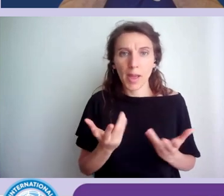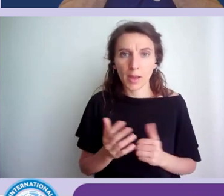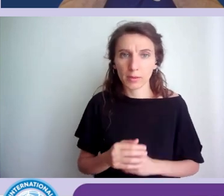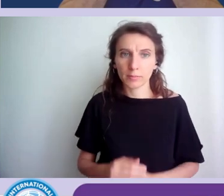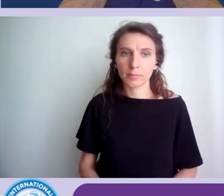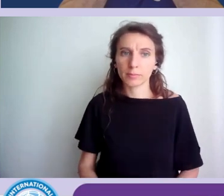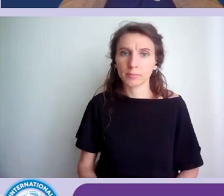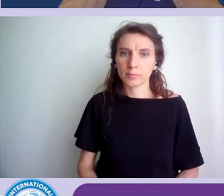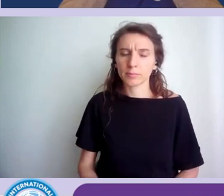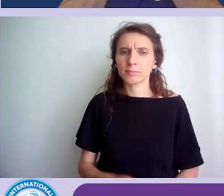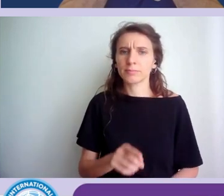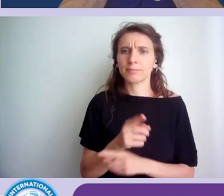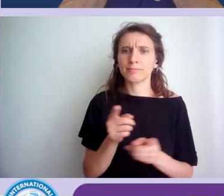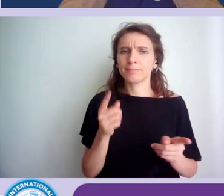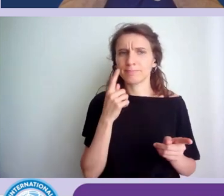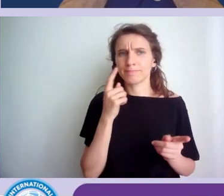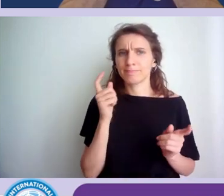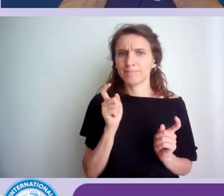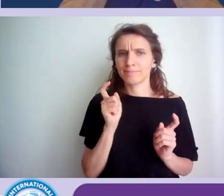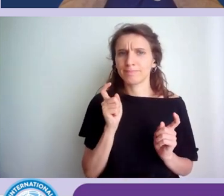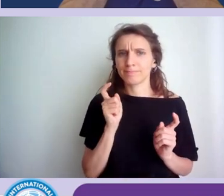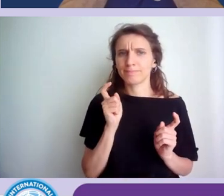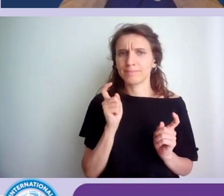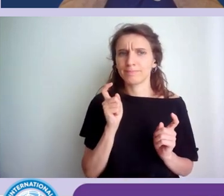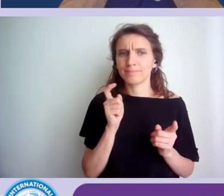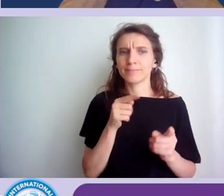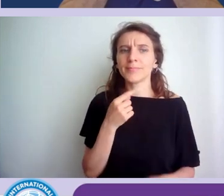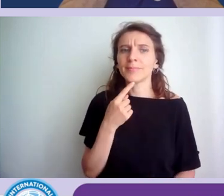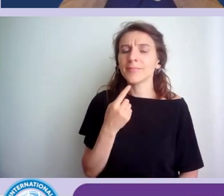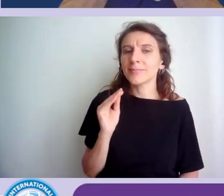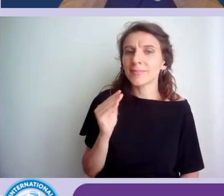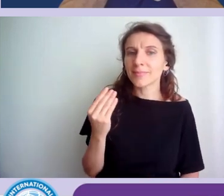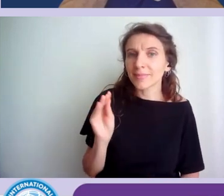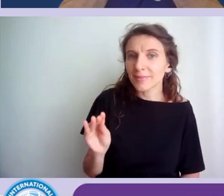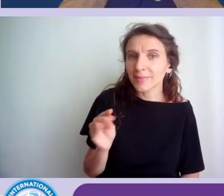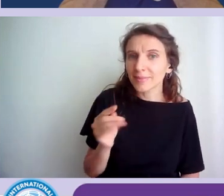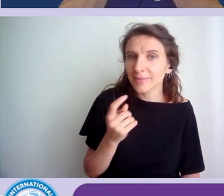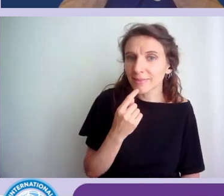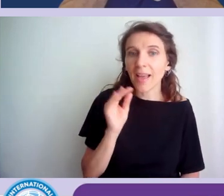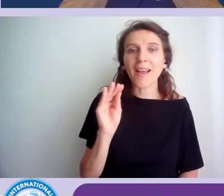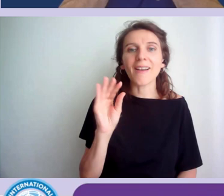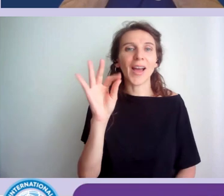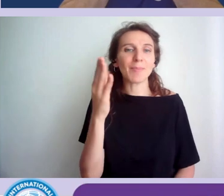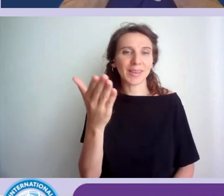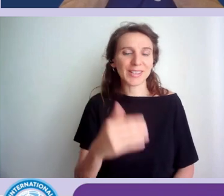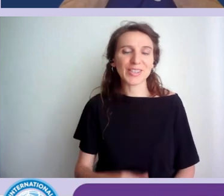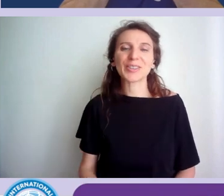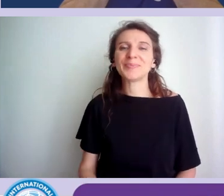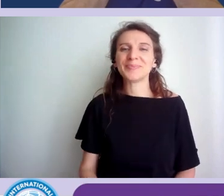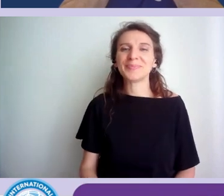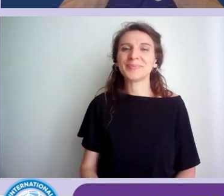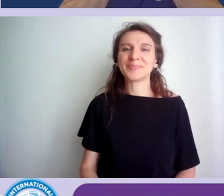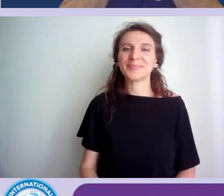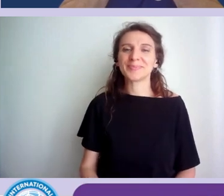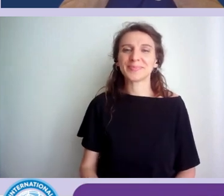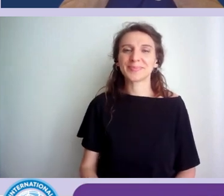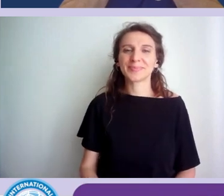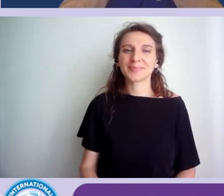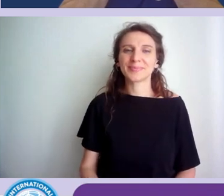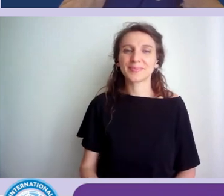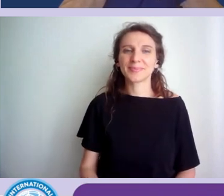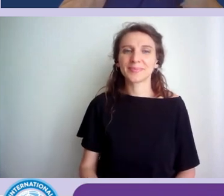accessibile Vedo vedo un po' di a chi lo chiedi a Fabrizio